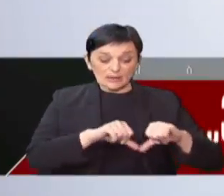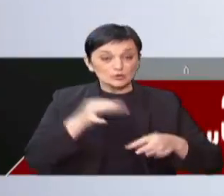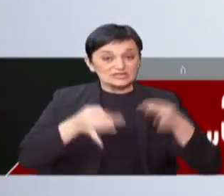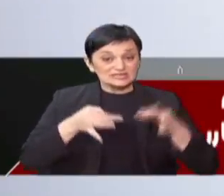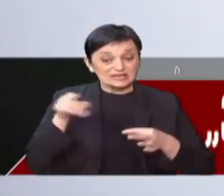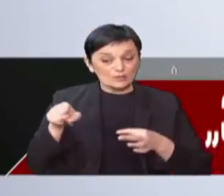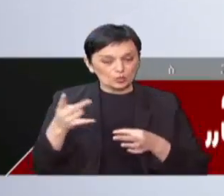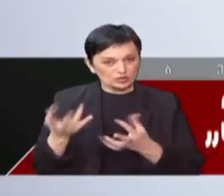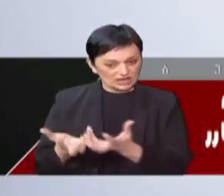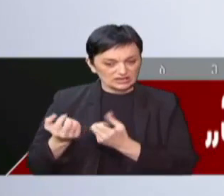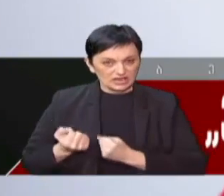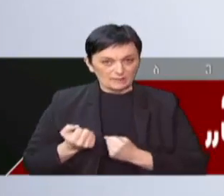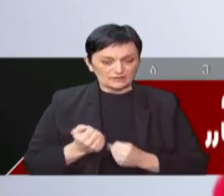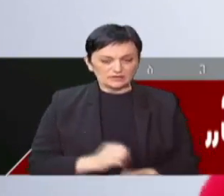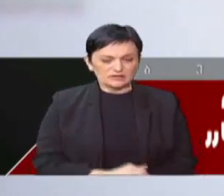უნდა იღებდეს.